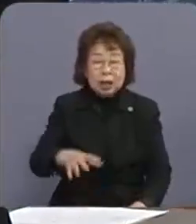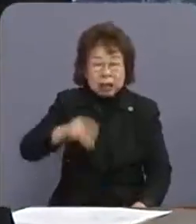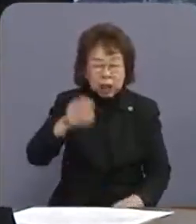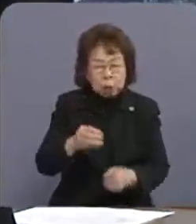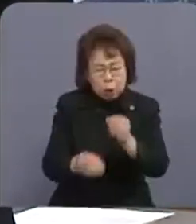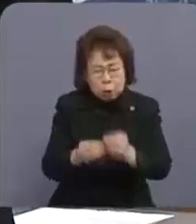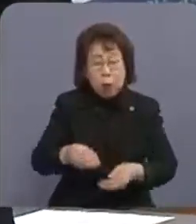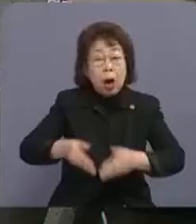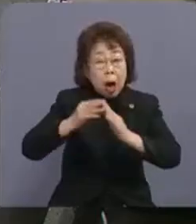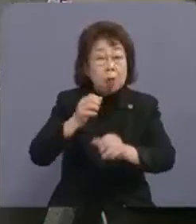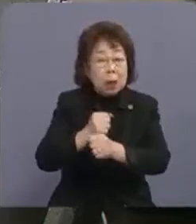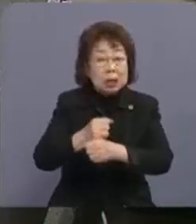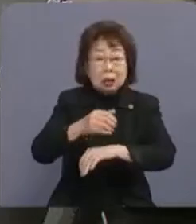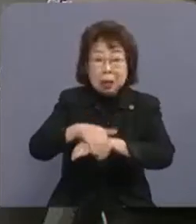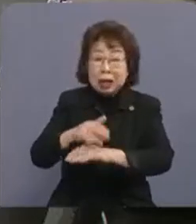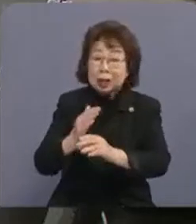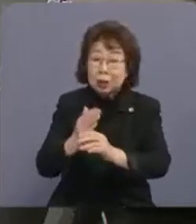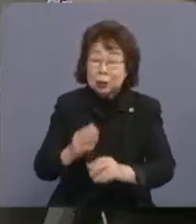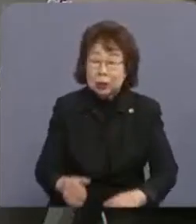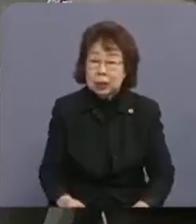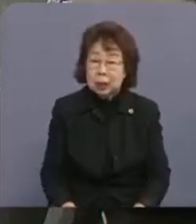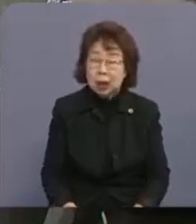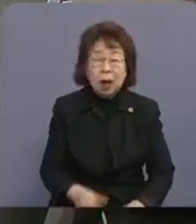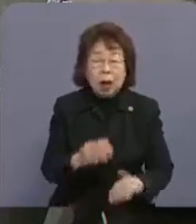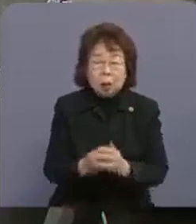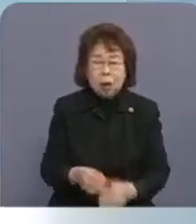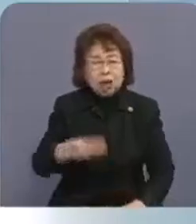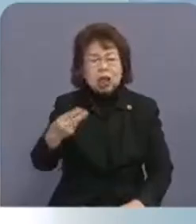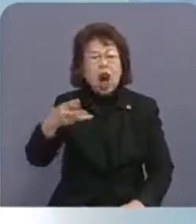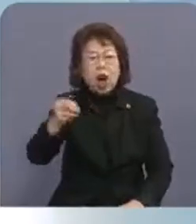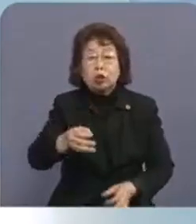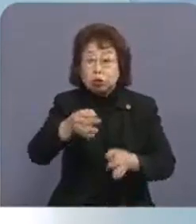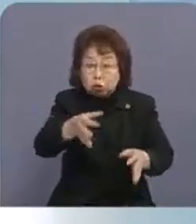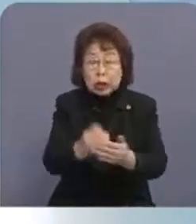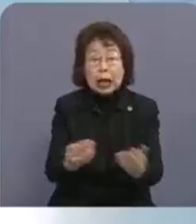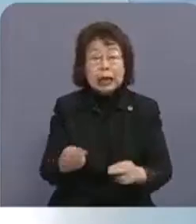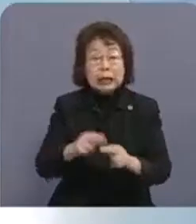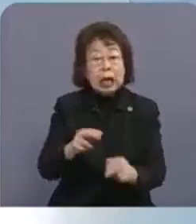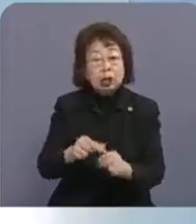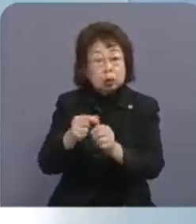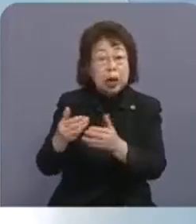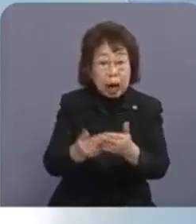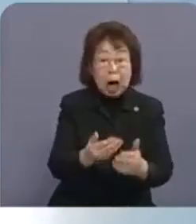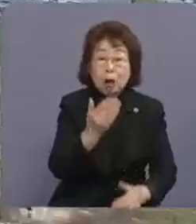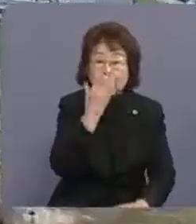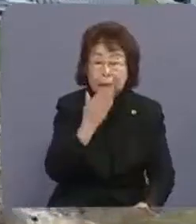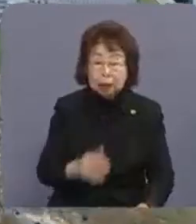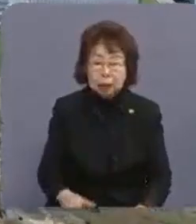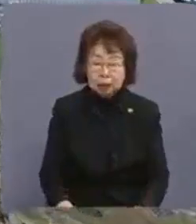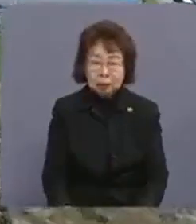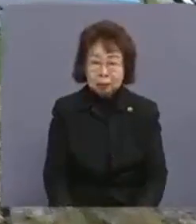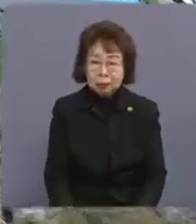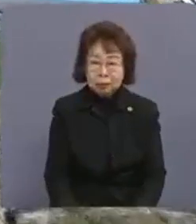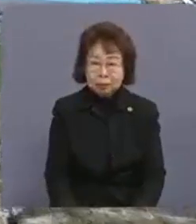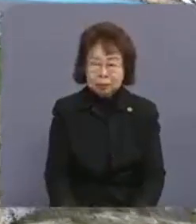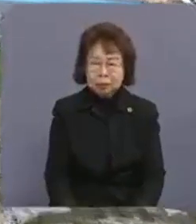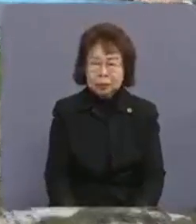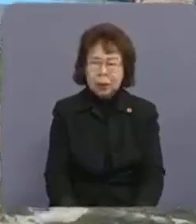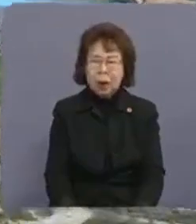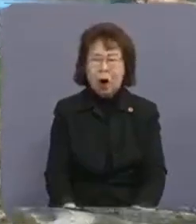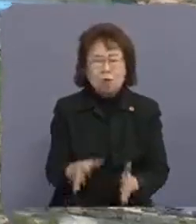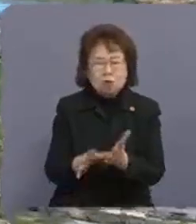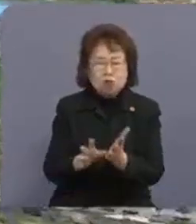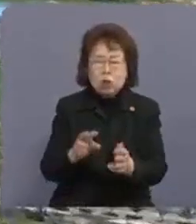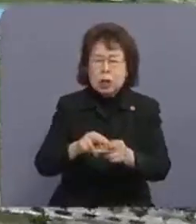물류센터를 조성합니다 2천억원 규모의 투자와 함께 일자리도 창출될 전망입니다 물류센터 완공